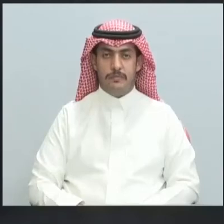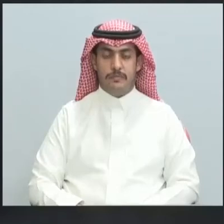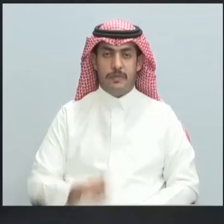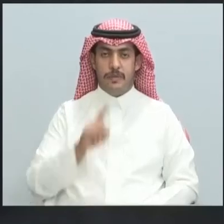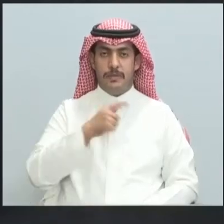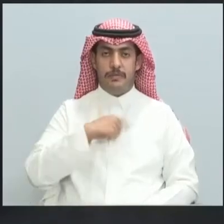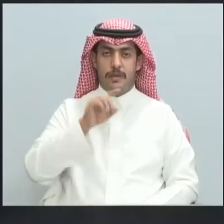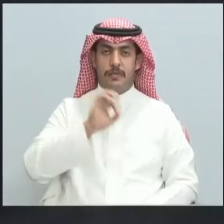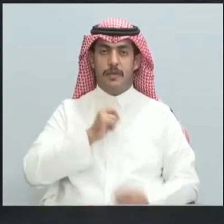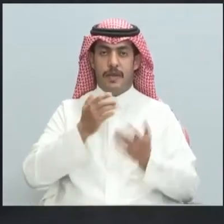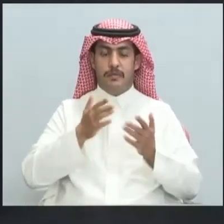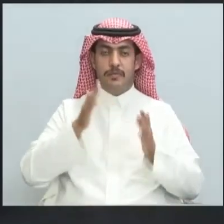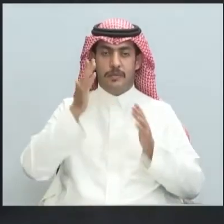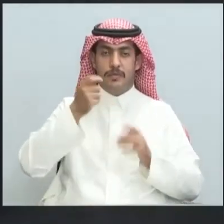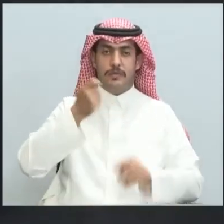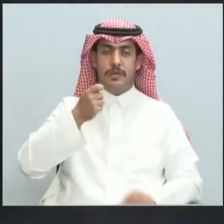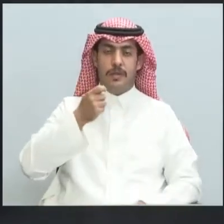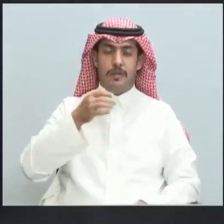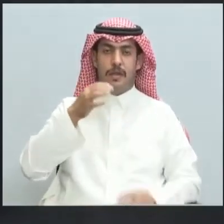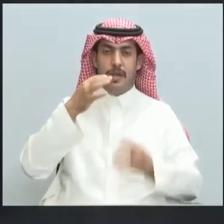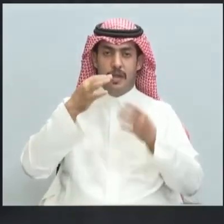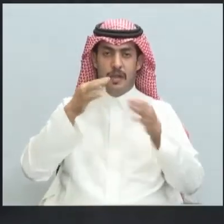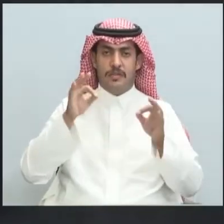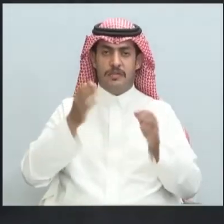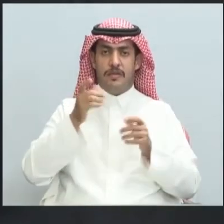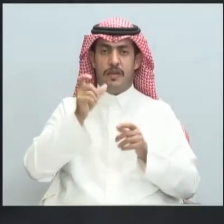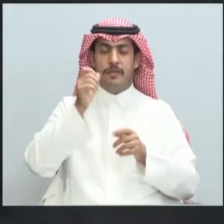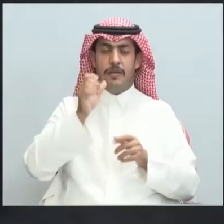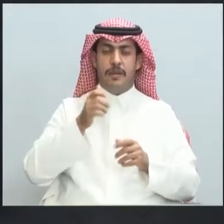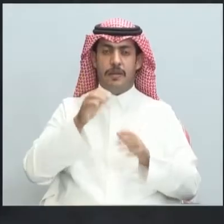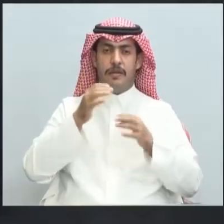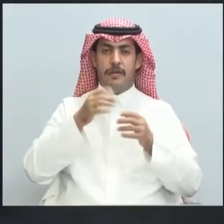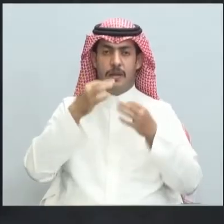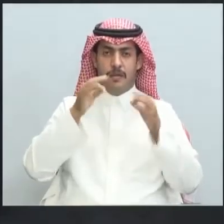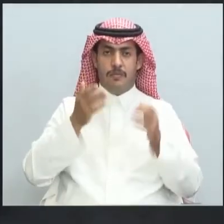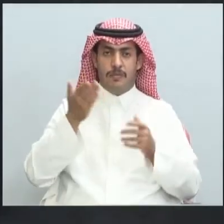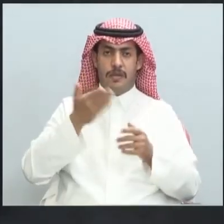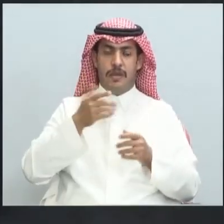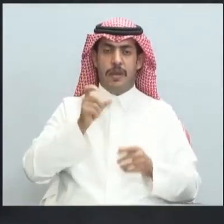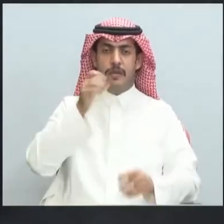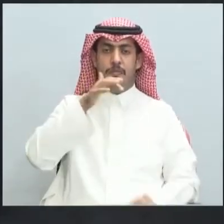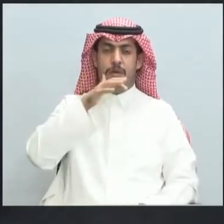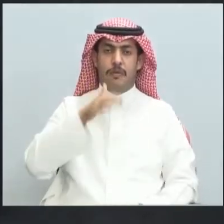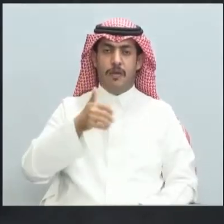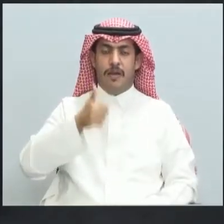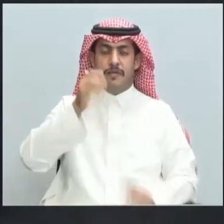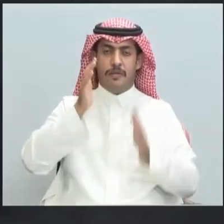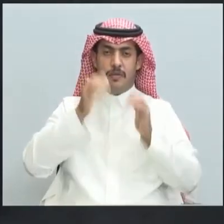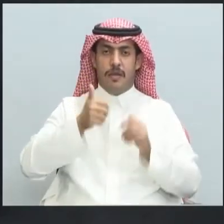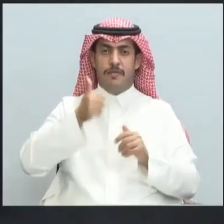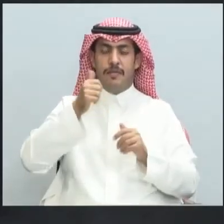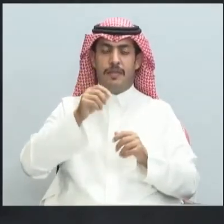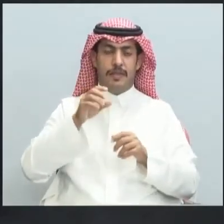بسم الله الرحمن الرحيم والصلاه والسلام على اشرف الانبياء واتم المرسلين نبينا محمد عليه افضل صلاه